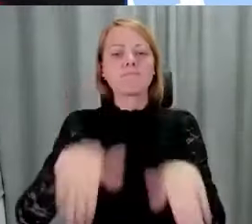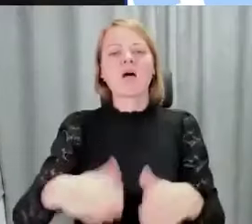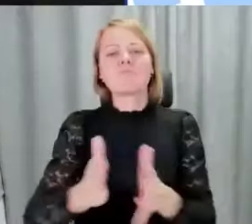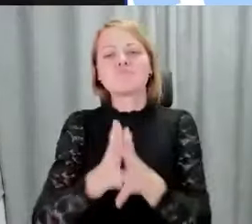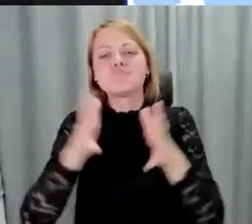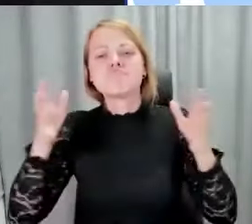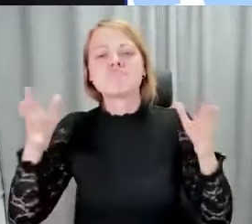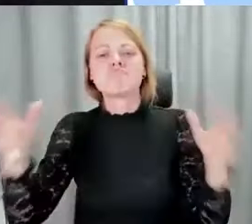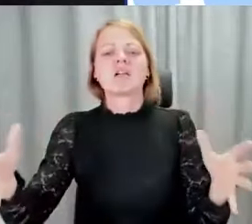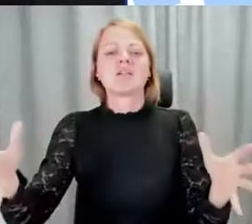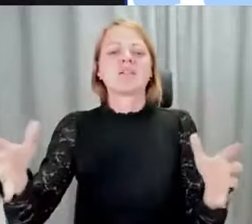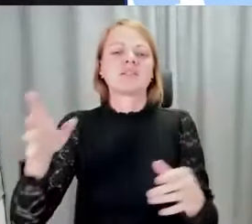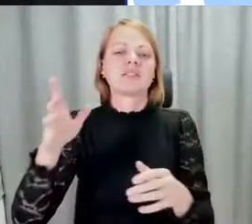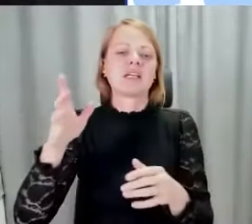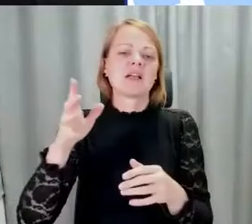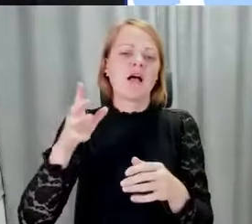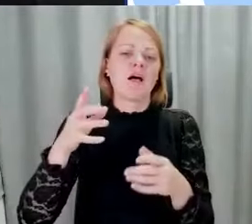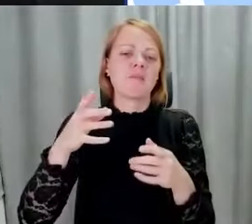tehniskajām